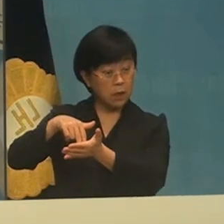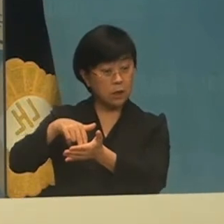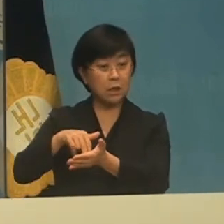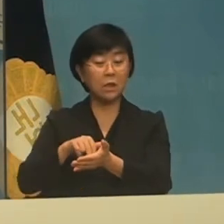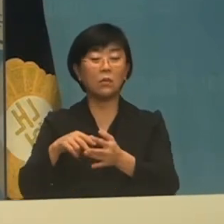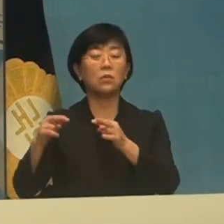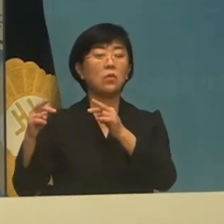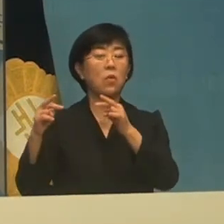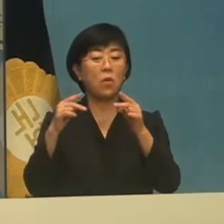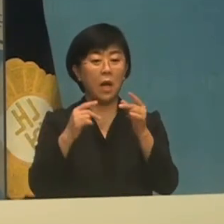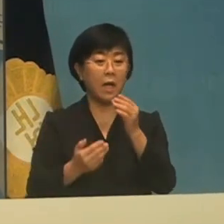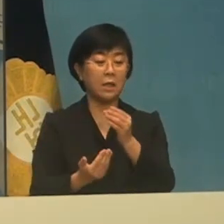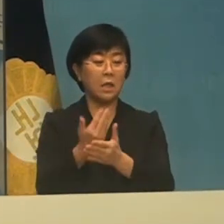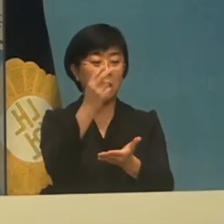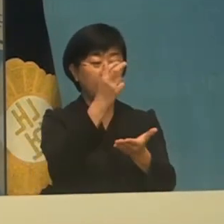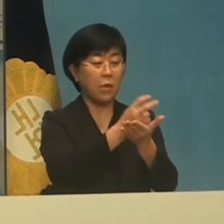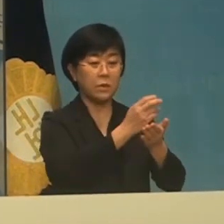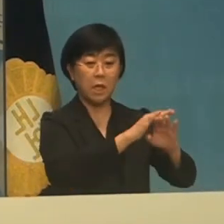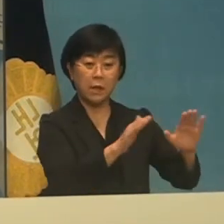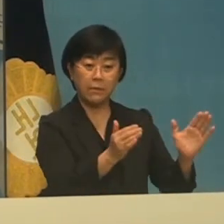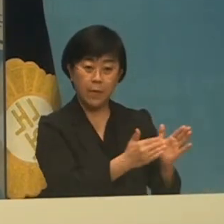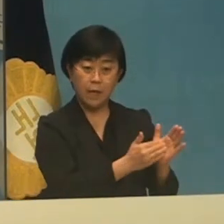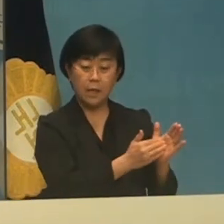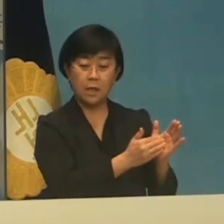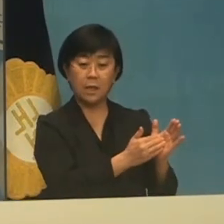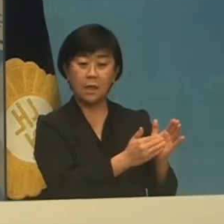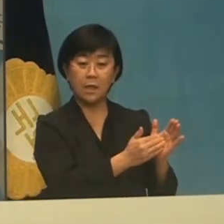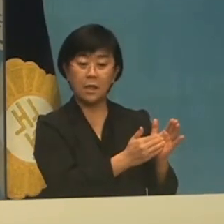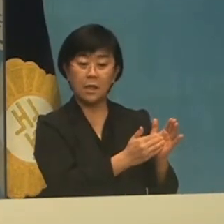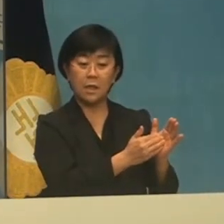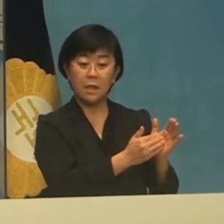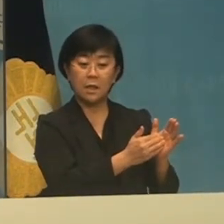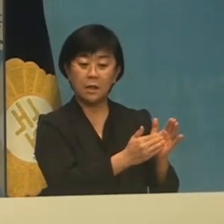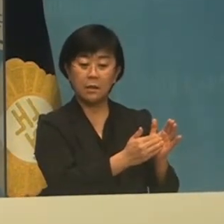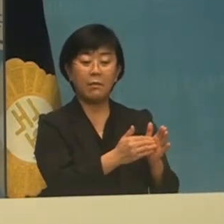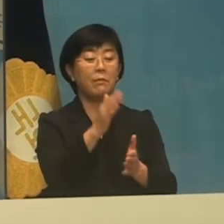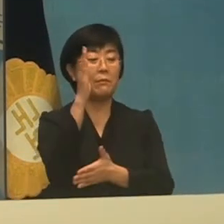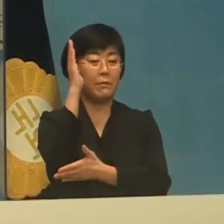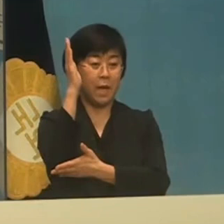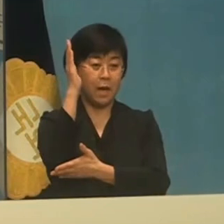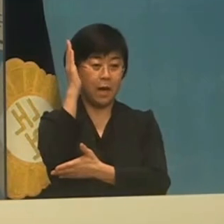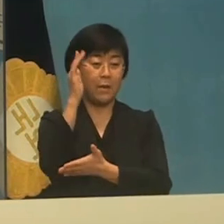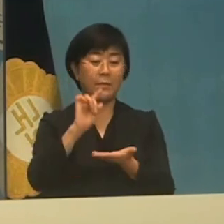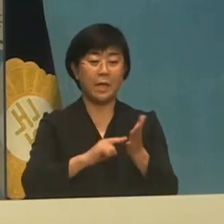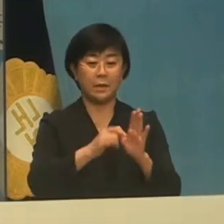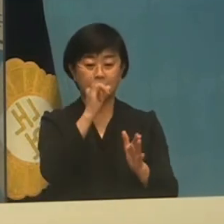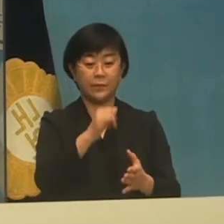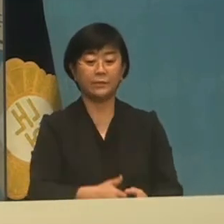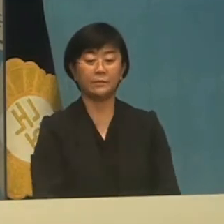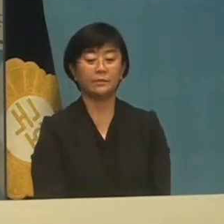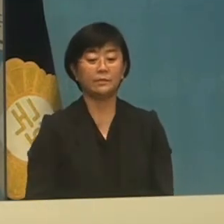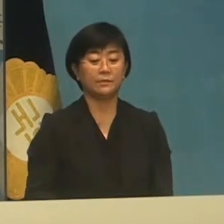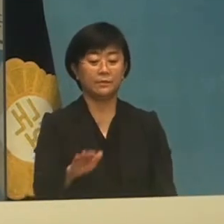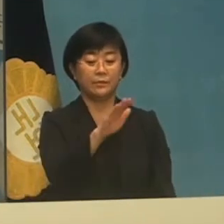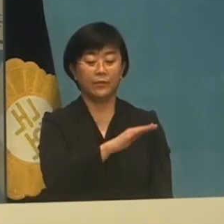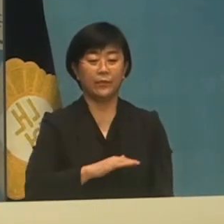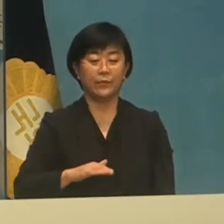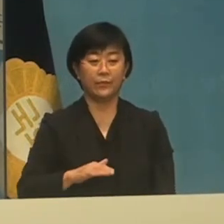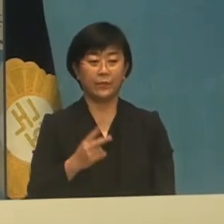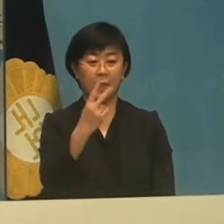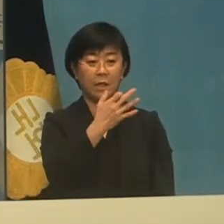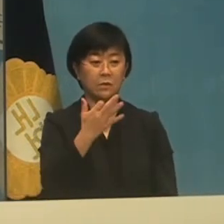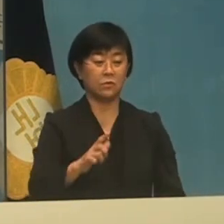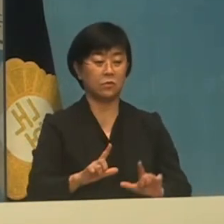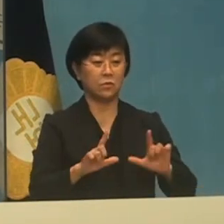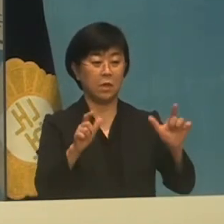공개 논란이 입법적으로 해결됐다 라는 놀라운 발언까지 하게 되었습니다. 그래서 우리는